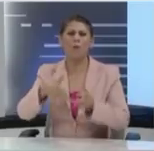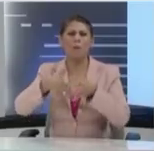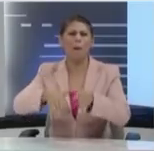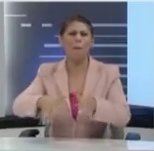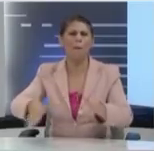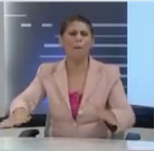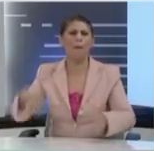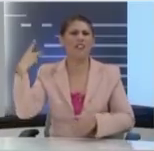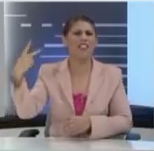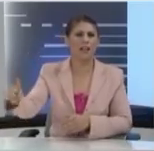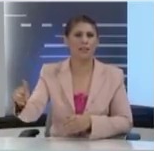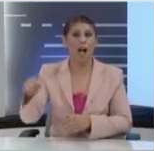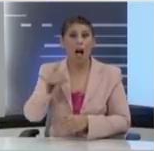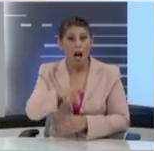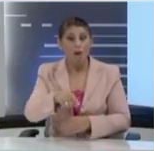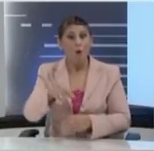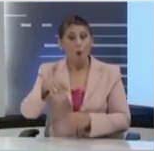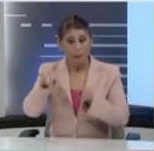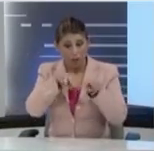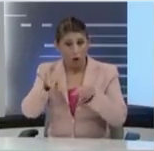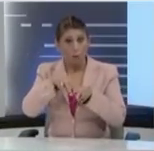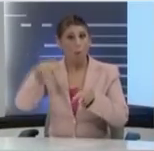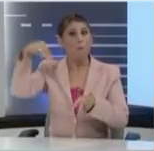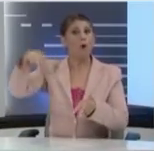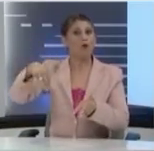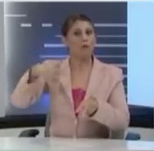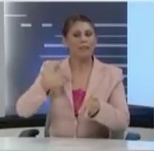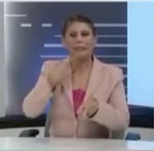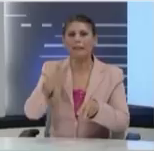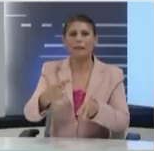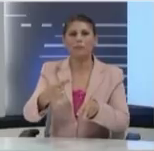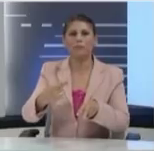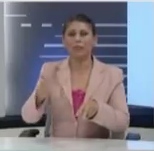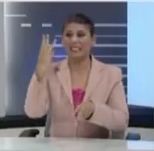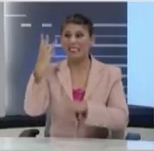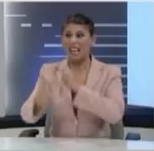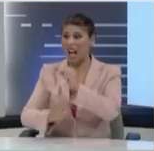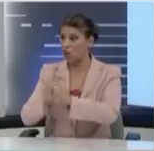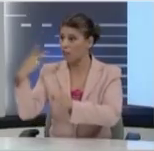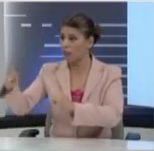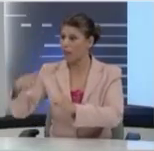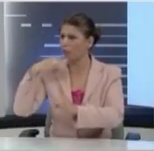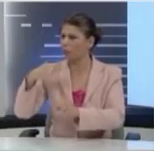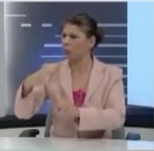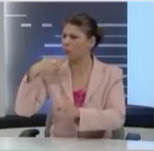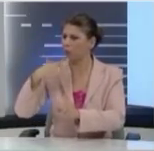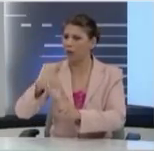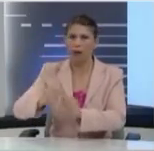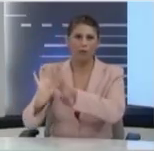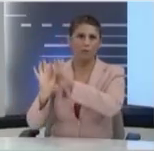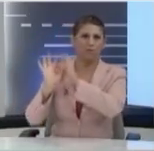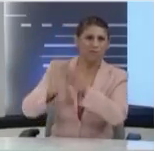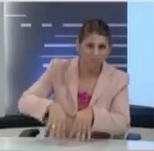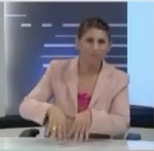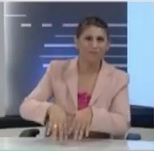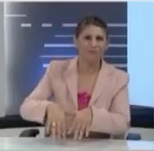είπε κατεδάφισαν το πολιτικό σας αφήγημα που στήσατε εδώ και μια τριετία. Και τι κάνατε?